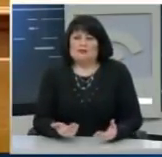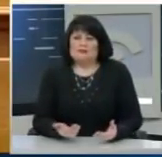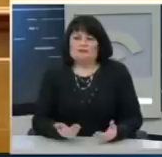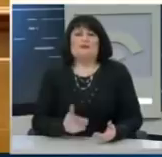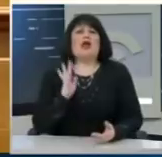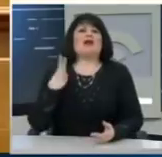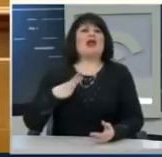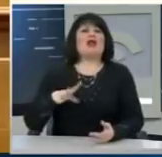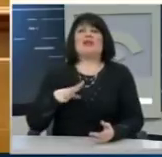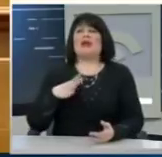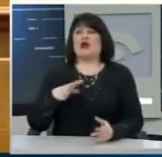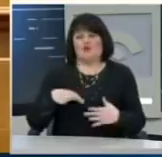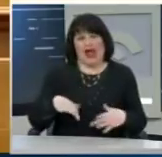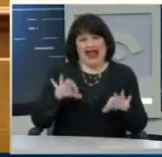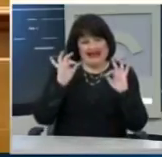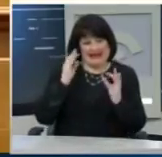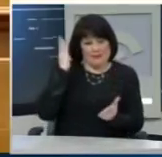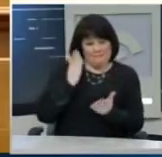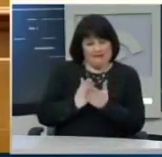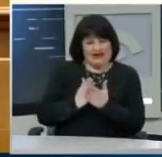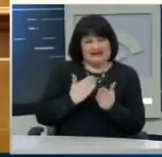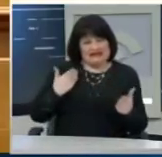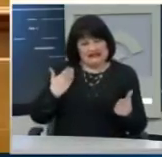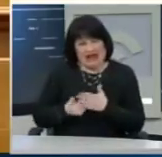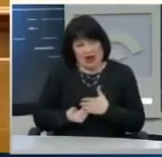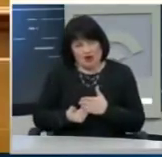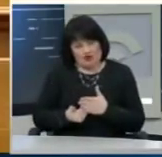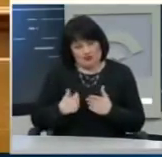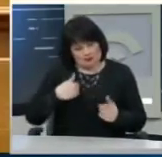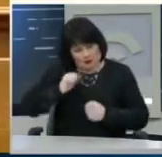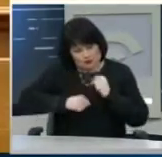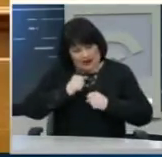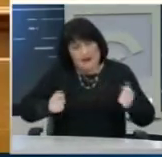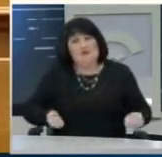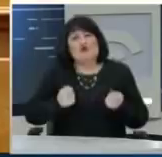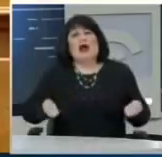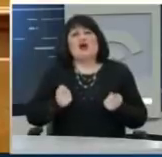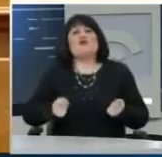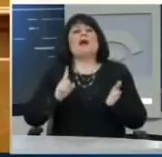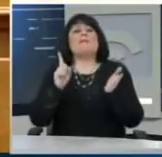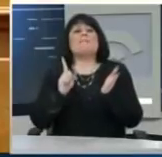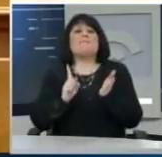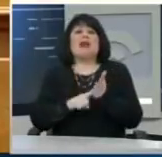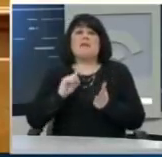αν θέλουμε να έχουμε αρχή, μέση και τέλος αυτή μας την προσπάθεια, πρώτα απ' όλα οφείλουμε σήμερα να